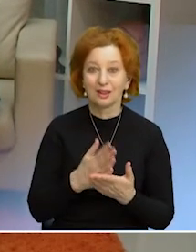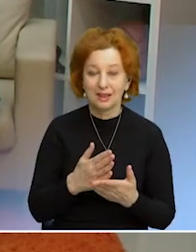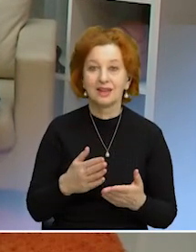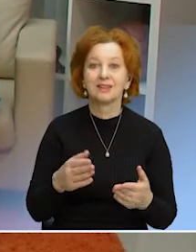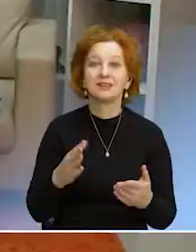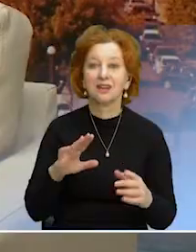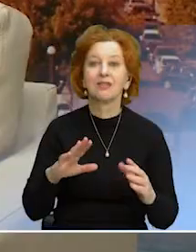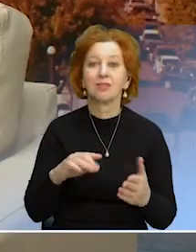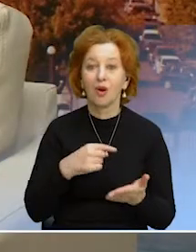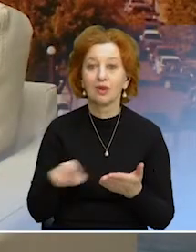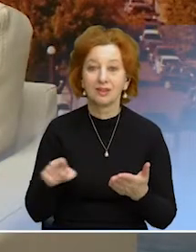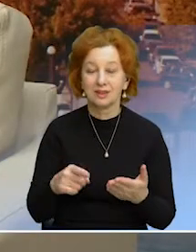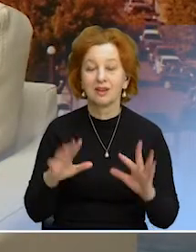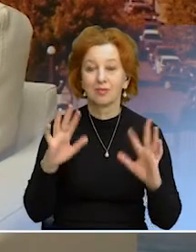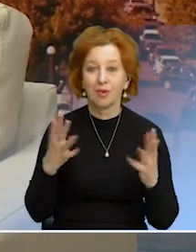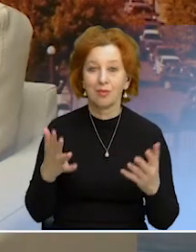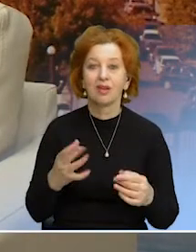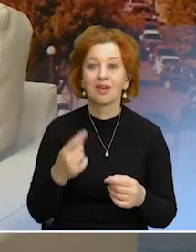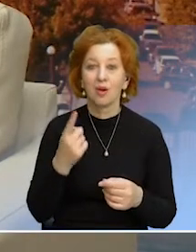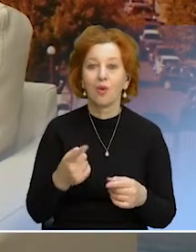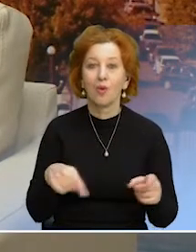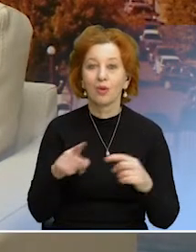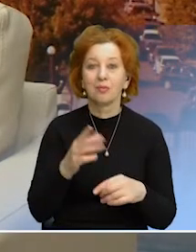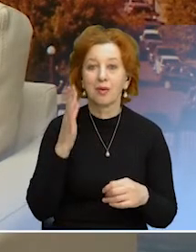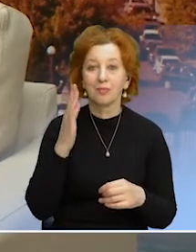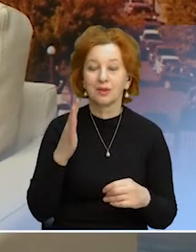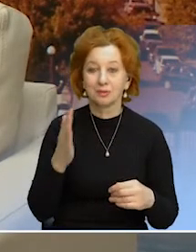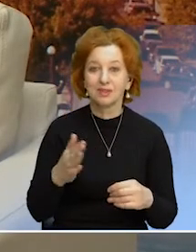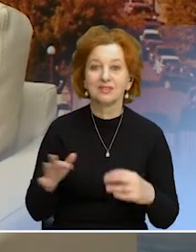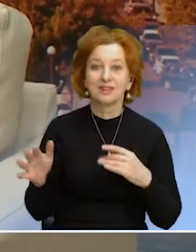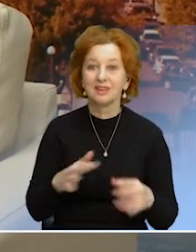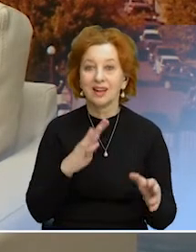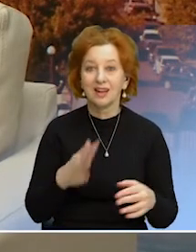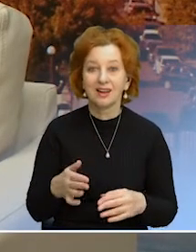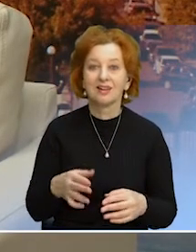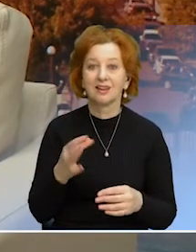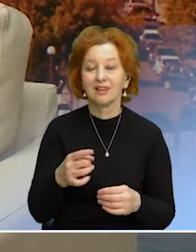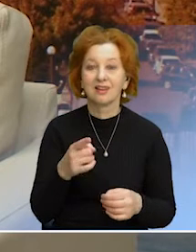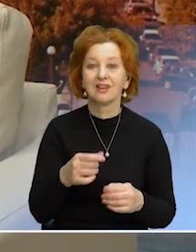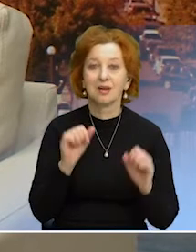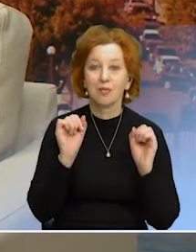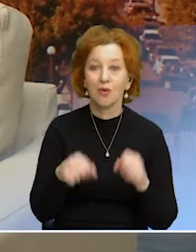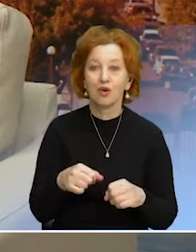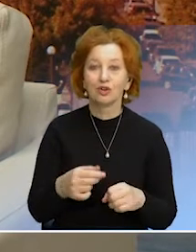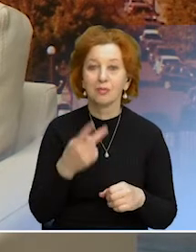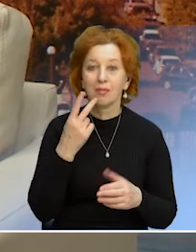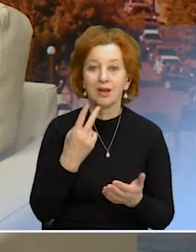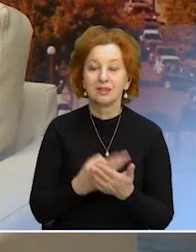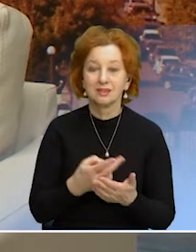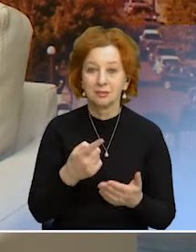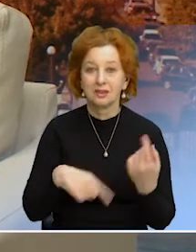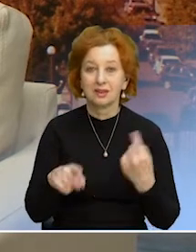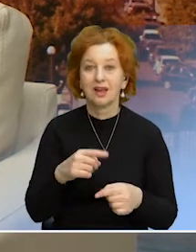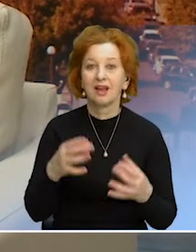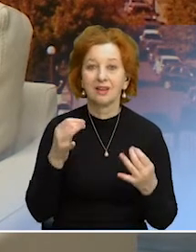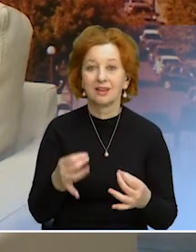никаких отрицательных моментов, только положительные. Потому что, во-первых, у тебя перспектива жизни всей. Потом ты можешь посмотреть так